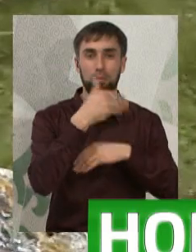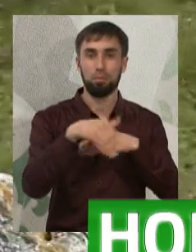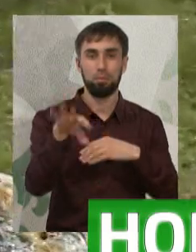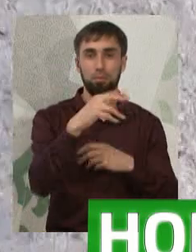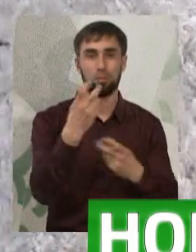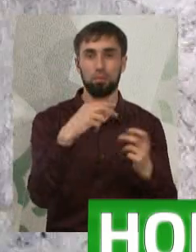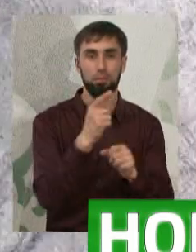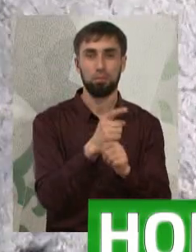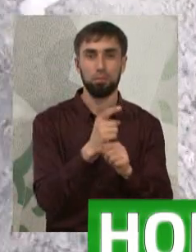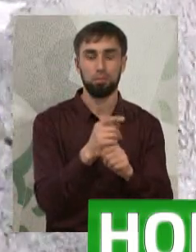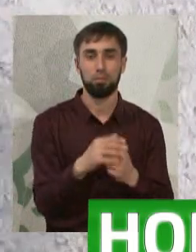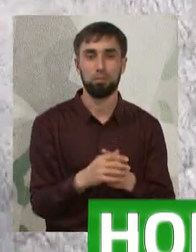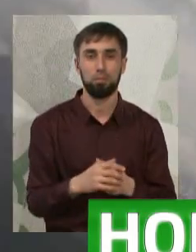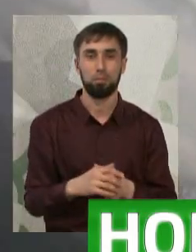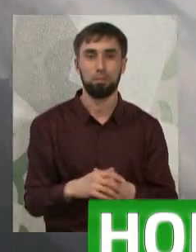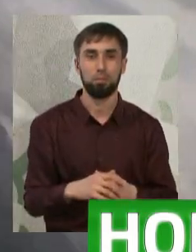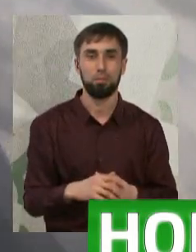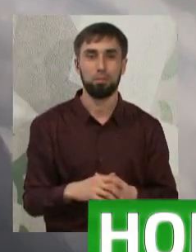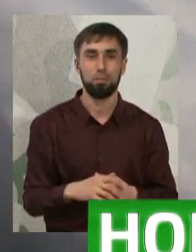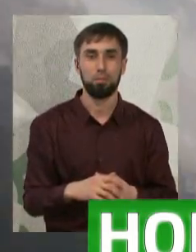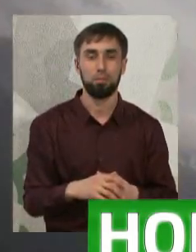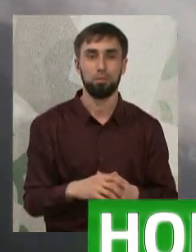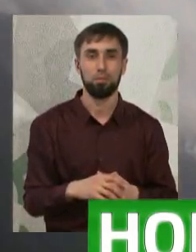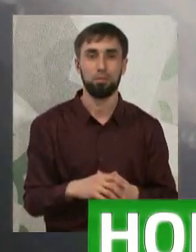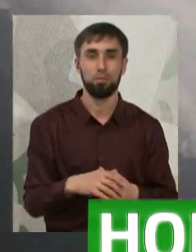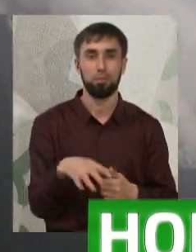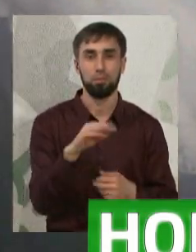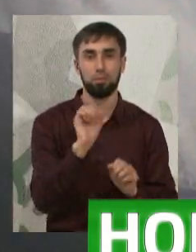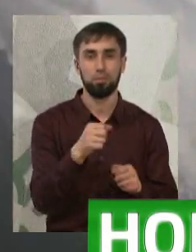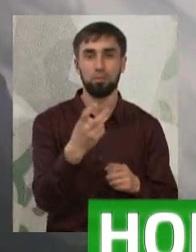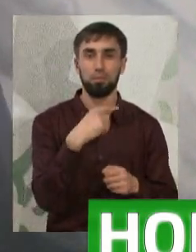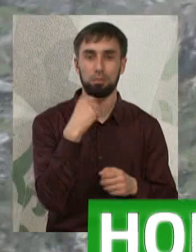Они по-прежнему могут насладиться красотой здешних мест, посетить